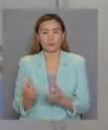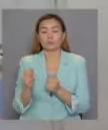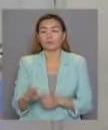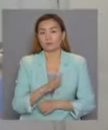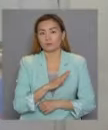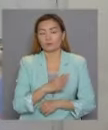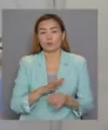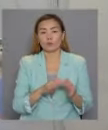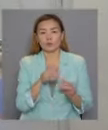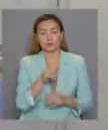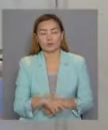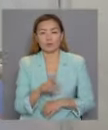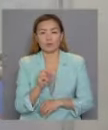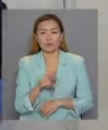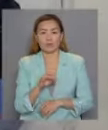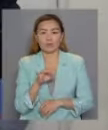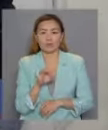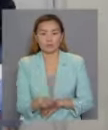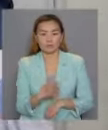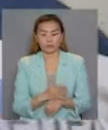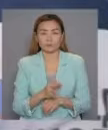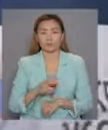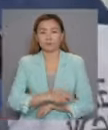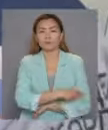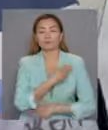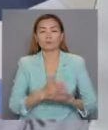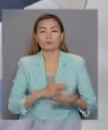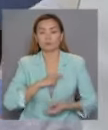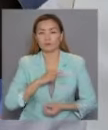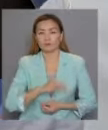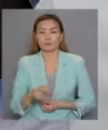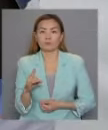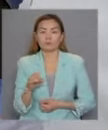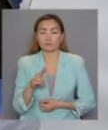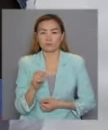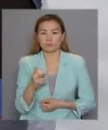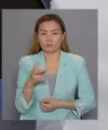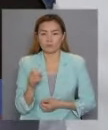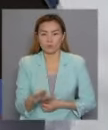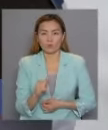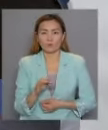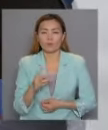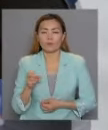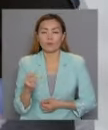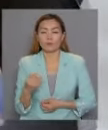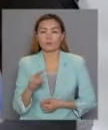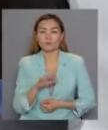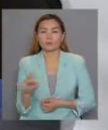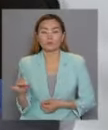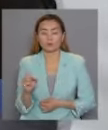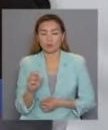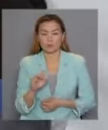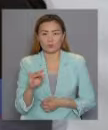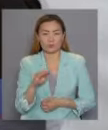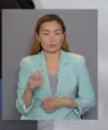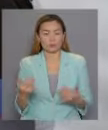қалған ауыл тұрғыны Каленов Ертөстік. Медицина қызметкерлері Разиденов Мереке, Өтесова Айнұр, Қабдулқа Ахов